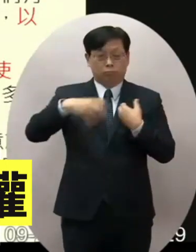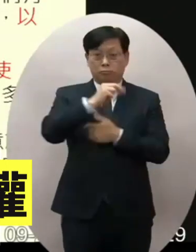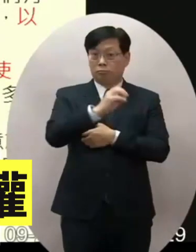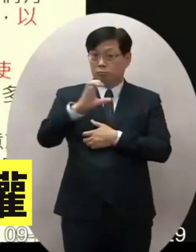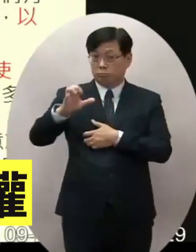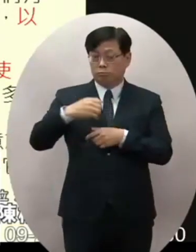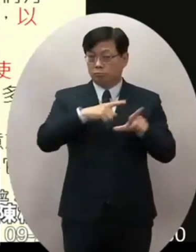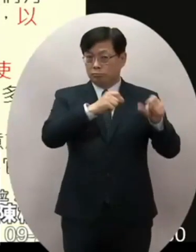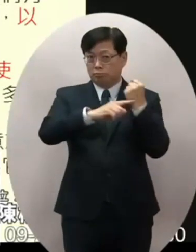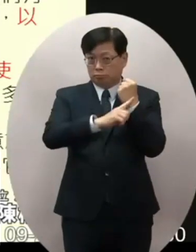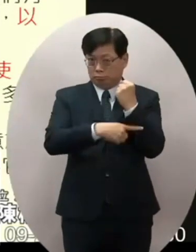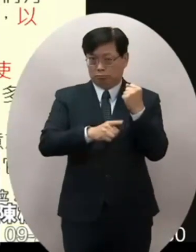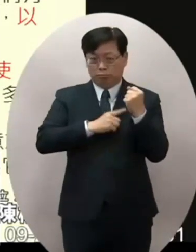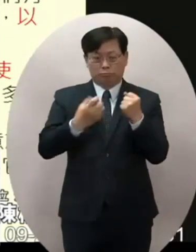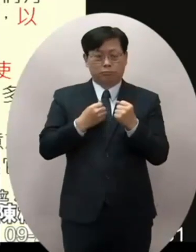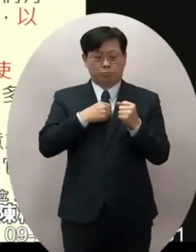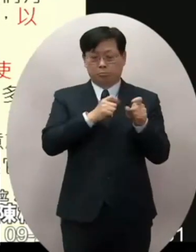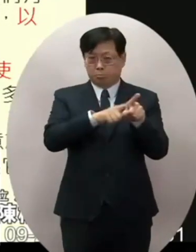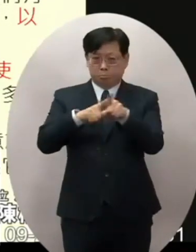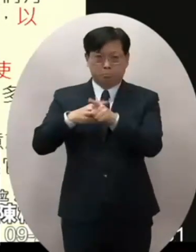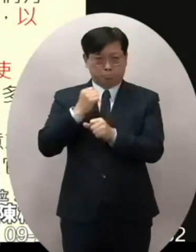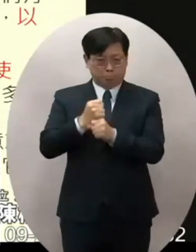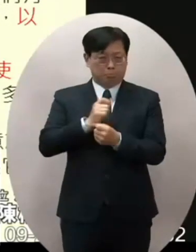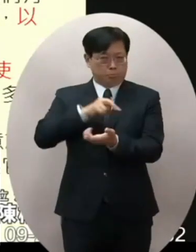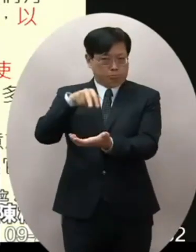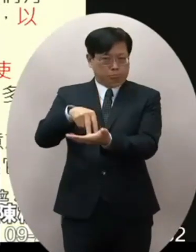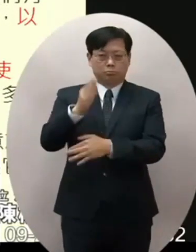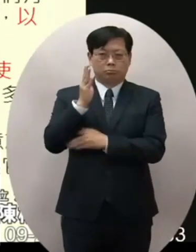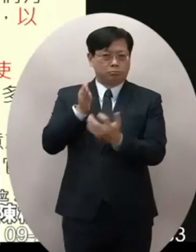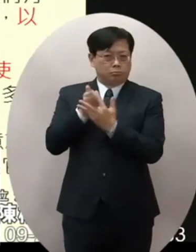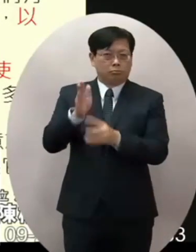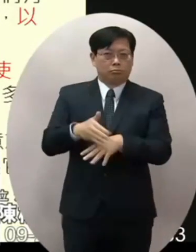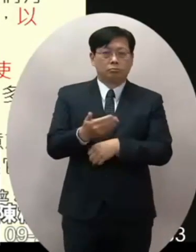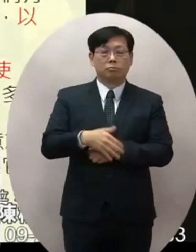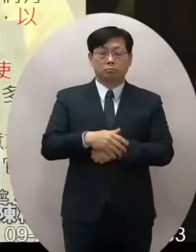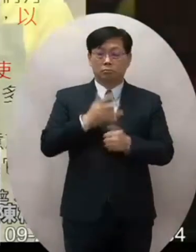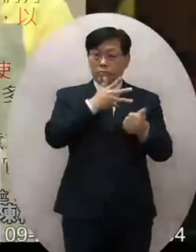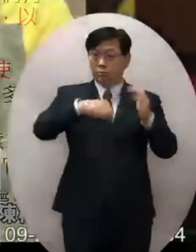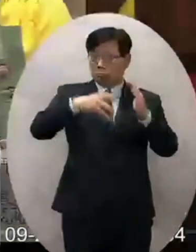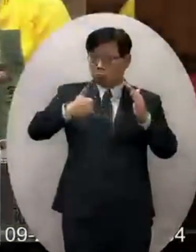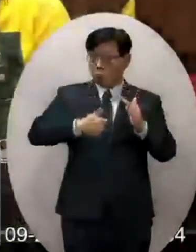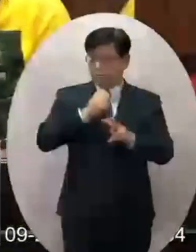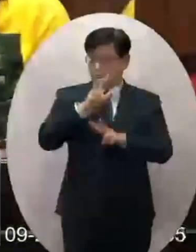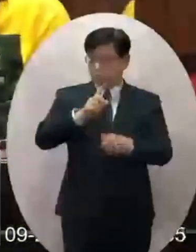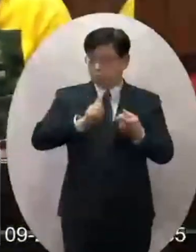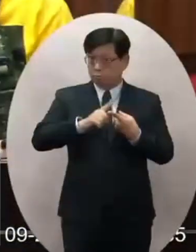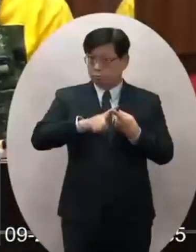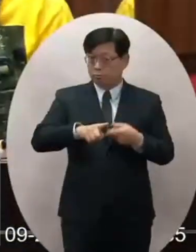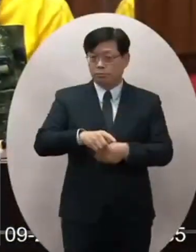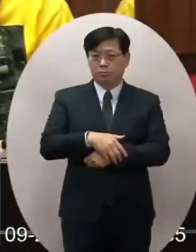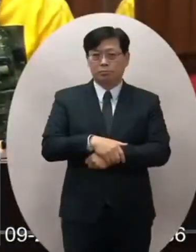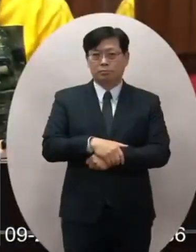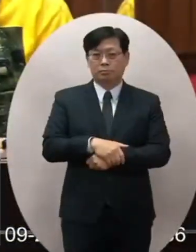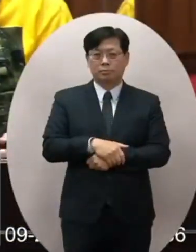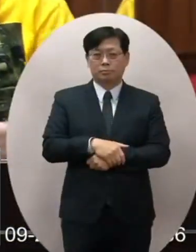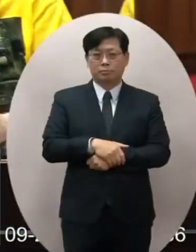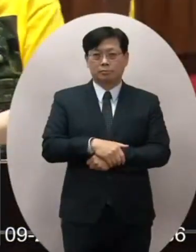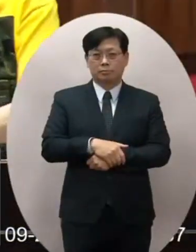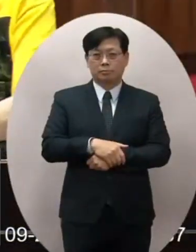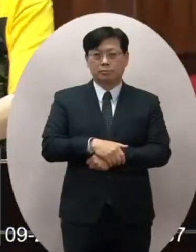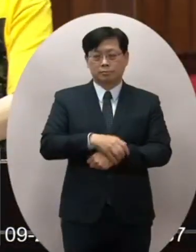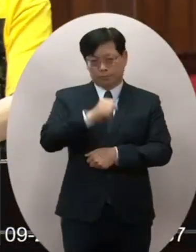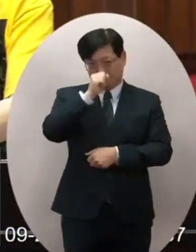法行使职权，独立运作，政府不会干预。请问院长，真的是这样吗？ 真的。